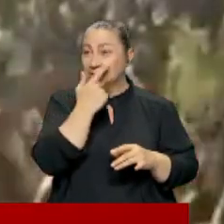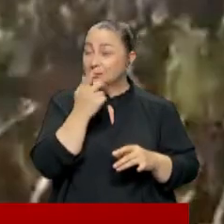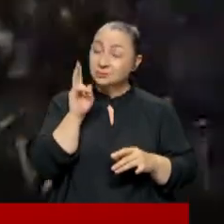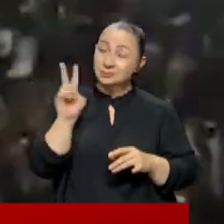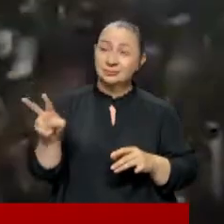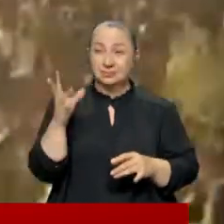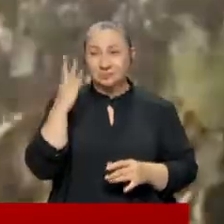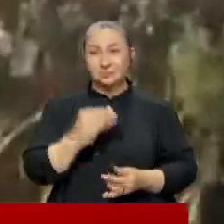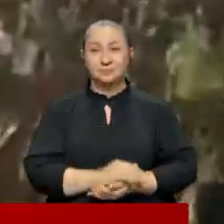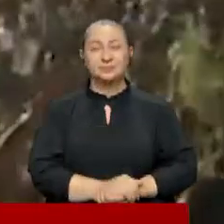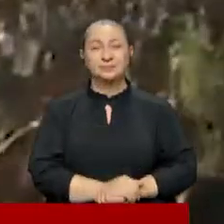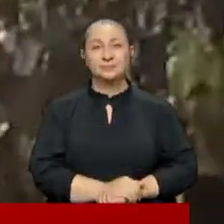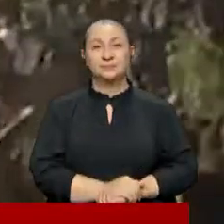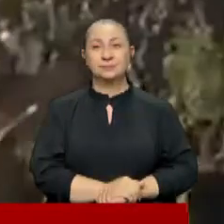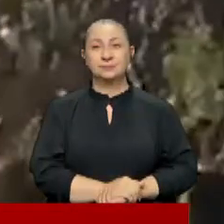kaçmıyor.